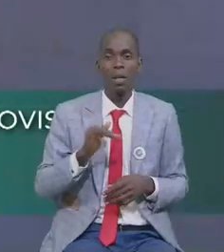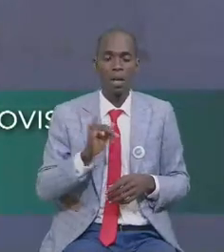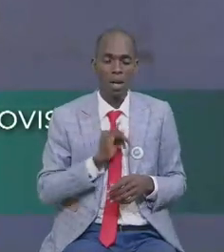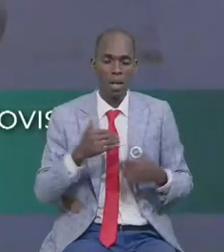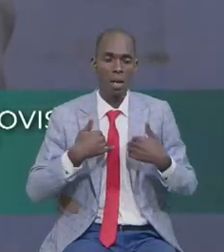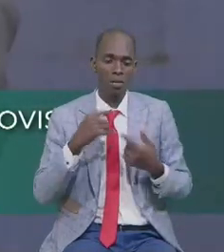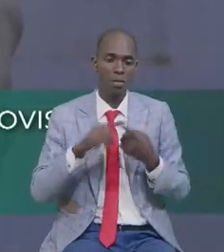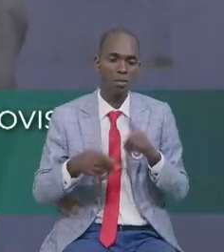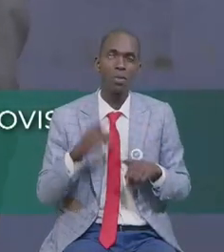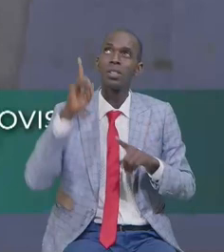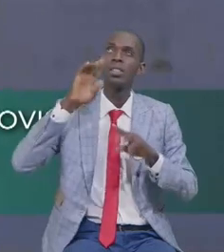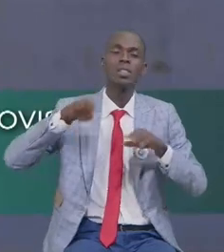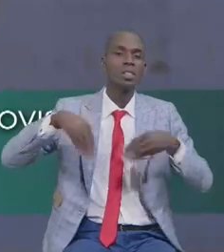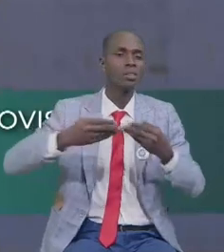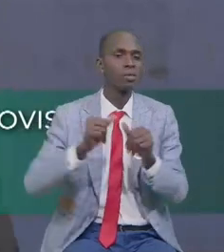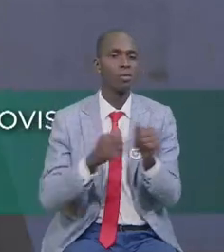et pourvoit tout ce dont il a besoin,